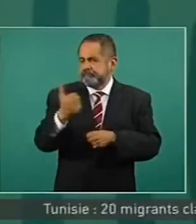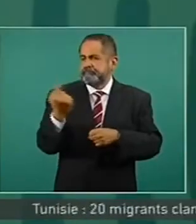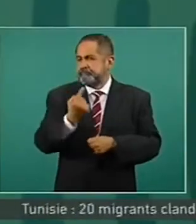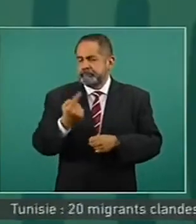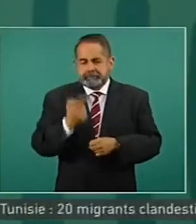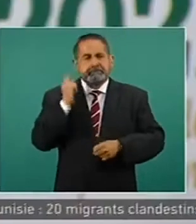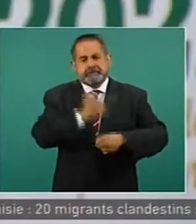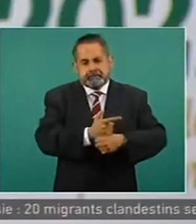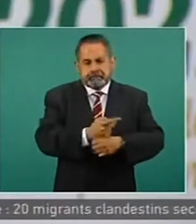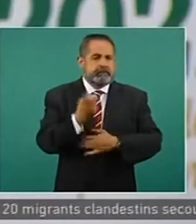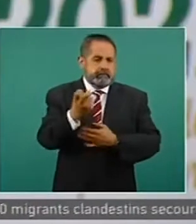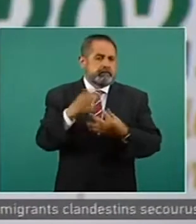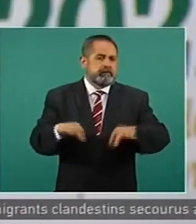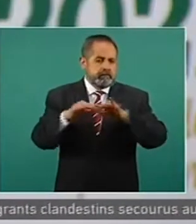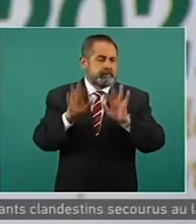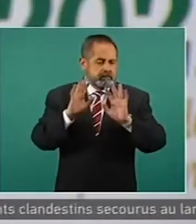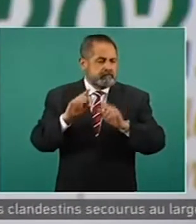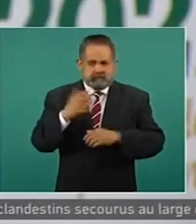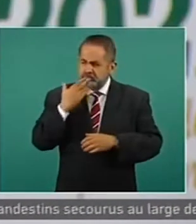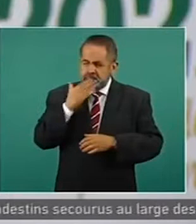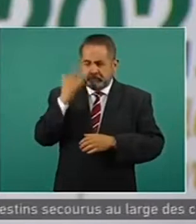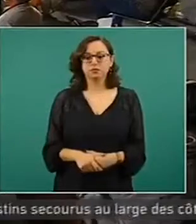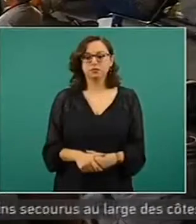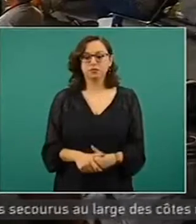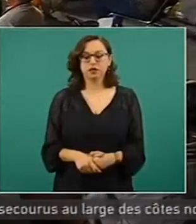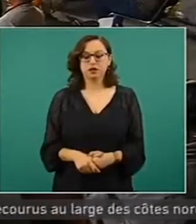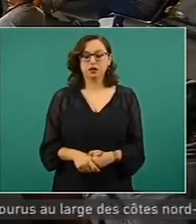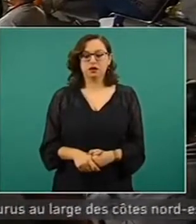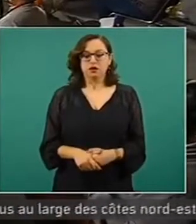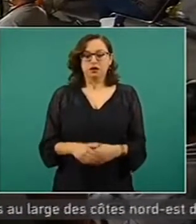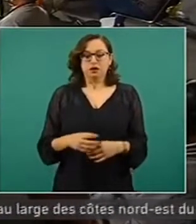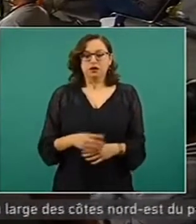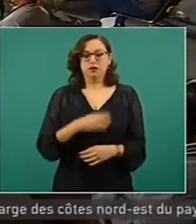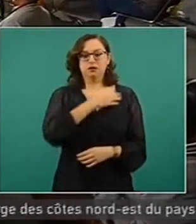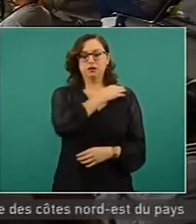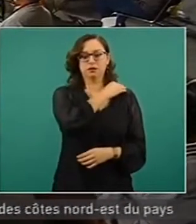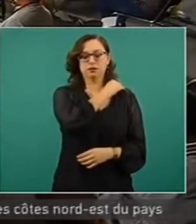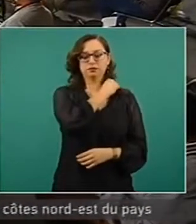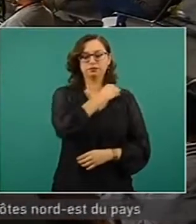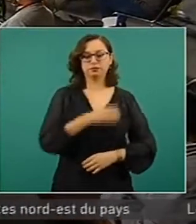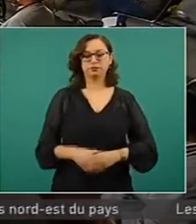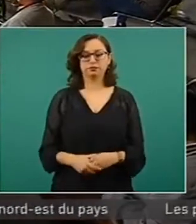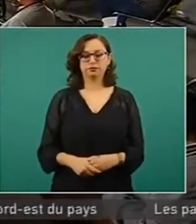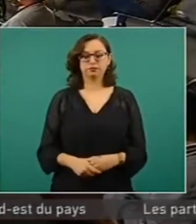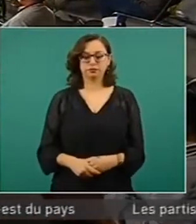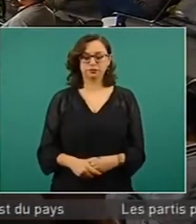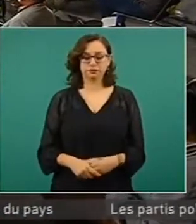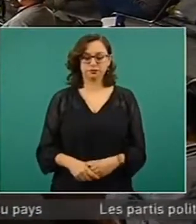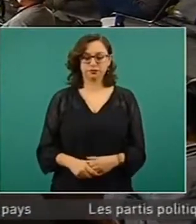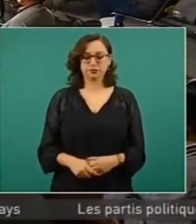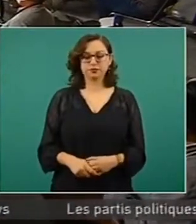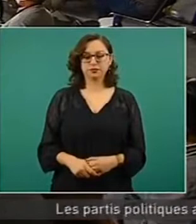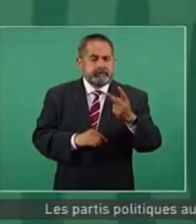considèrent comme le successeur du président actuel l'ancien maire a déclaré qu'il se mettrait à la pleine disposition des autorités